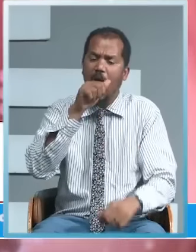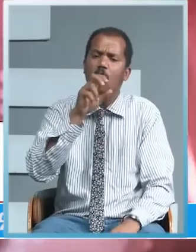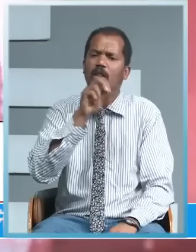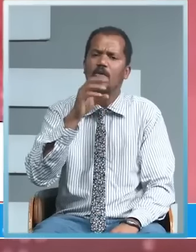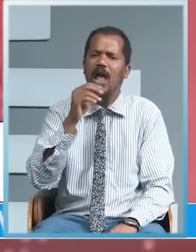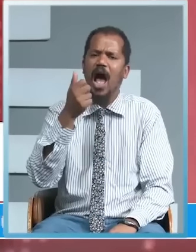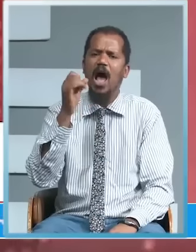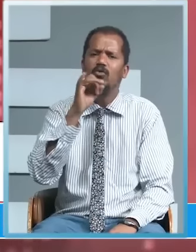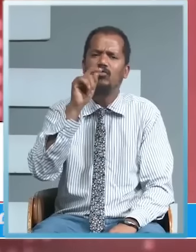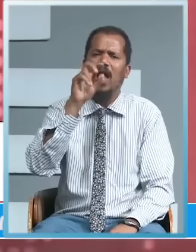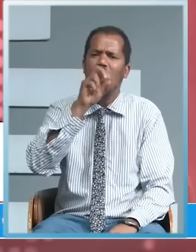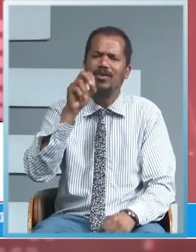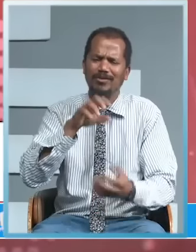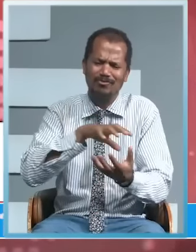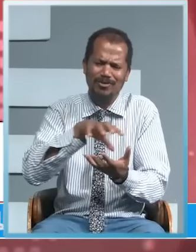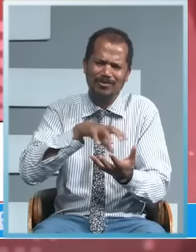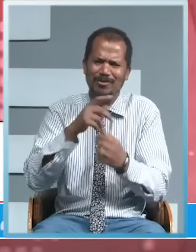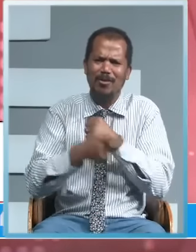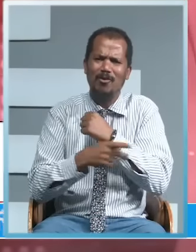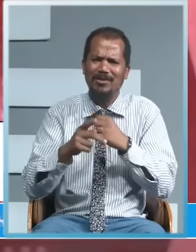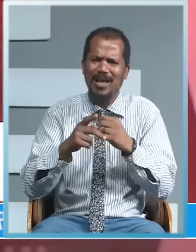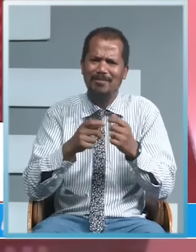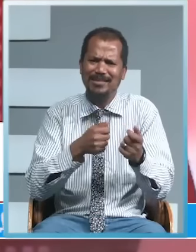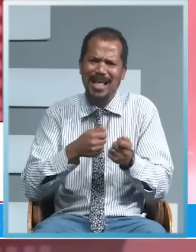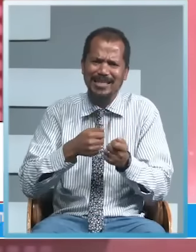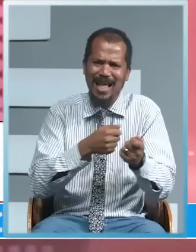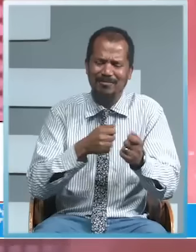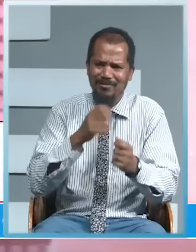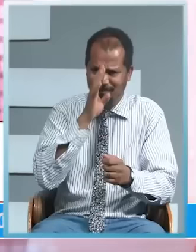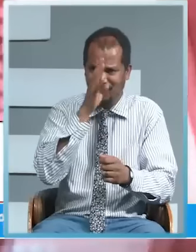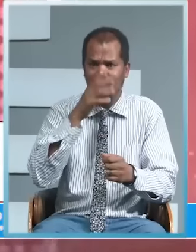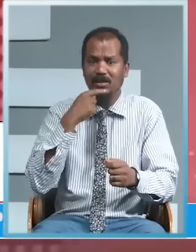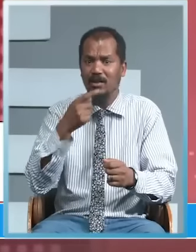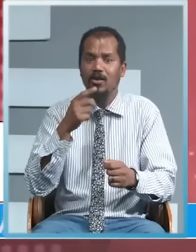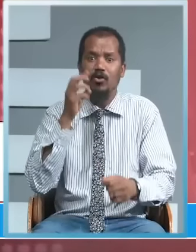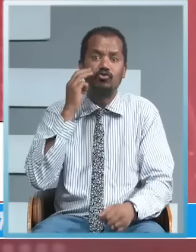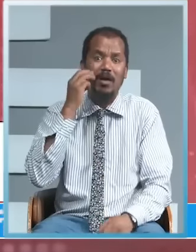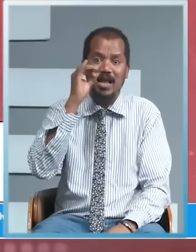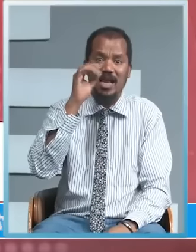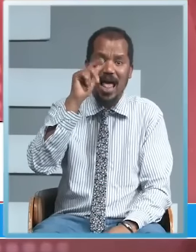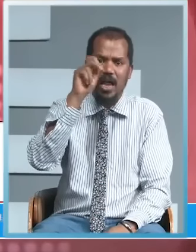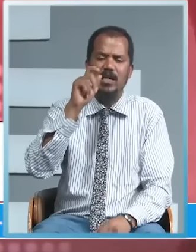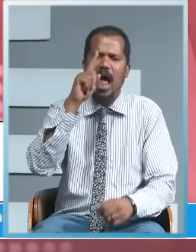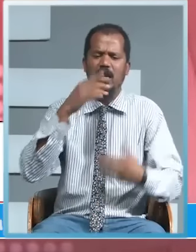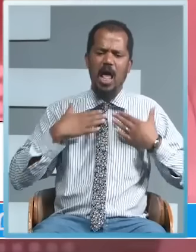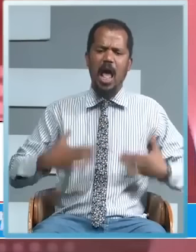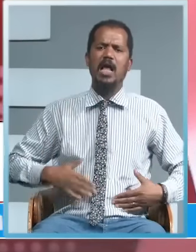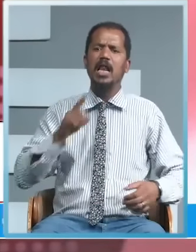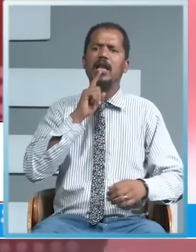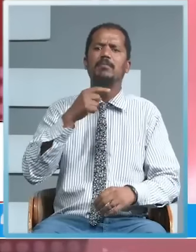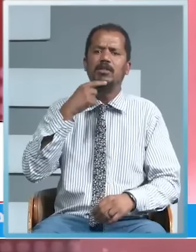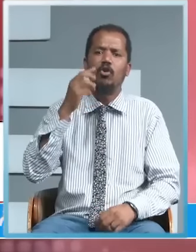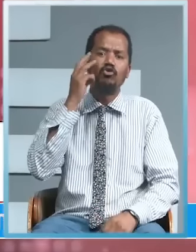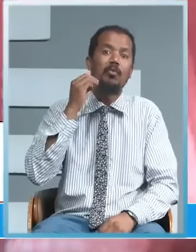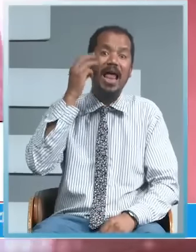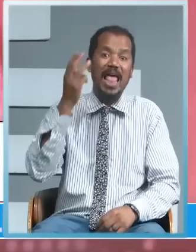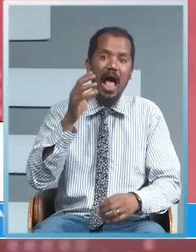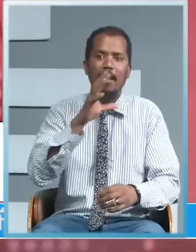አውንታዊና አሉታዊ ሳቤ ውስብስብ የፖለቲካ መሳሳብ መፍጠሩ እየተነገረ ነው። ሶማሊላንድ አንድ አካል ናት ከመትለው ሶማሊያ